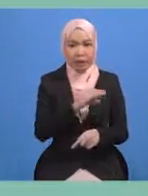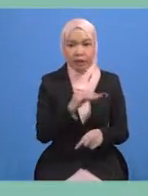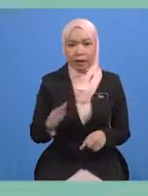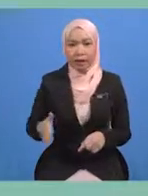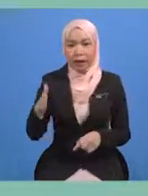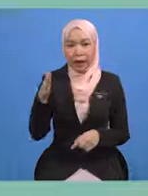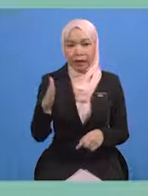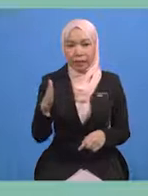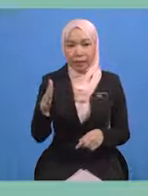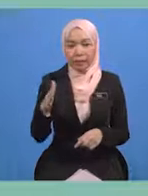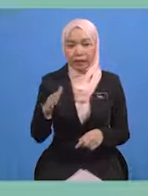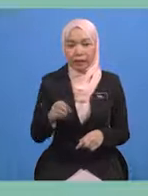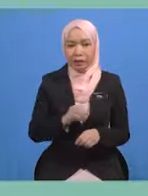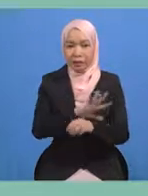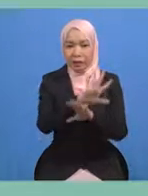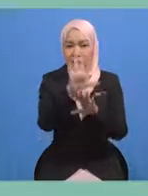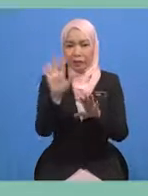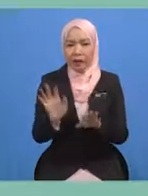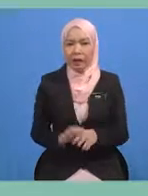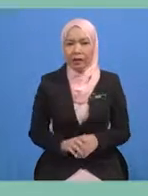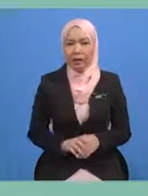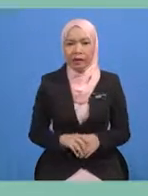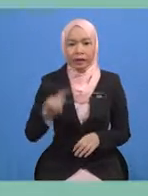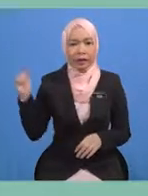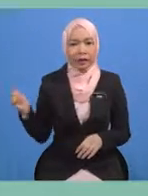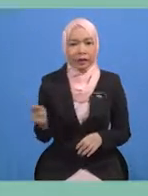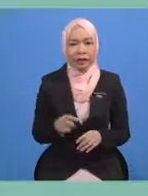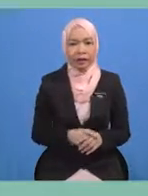dari sumber ke kawasan sekitarnya.